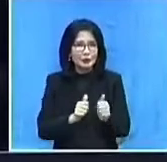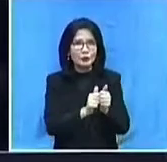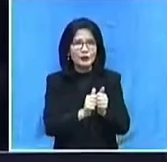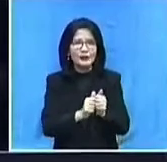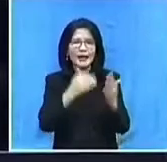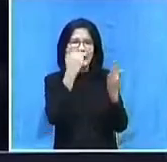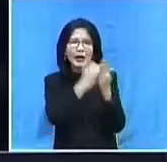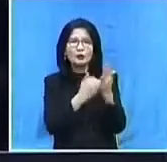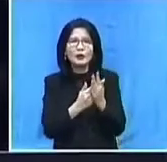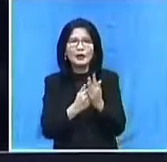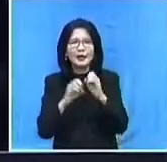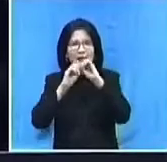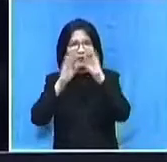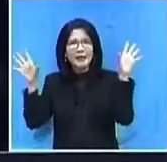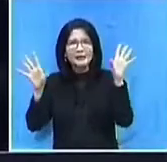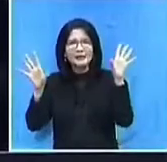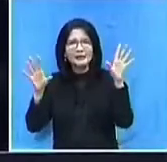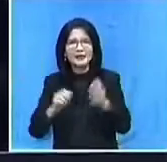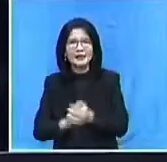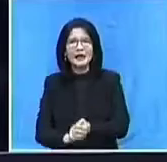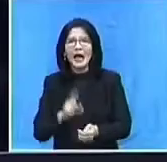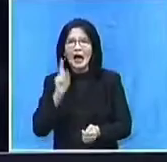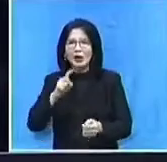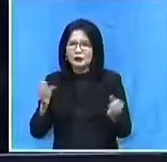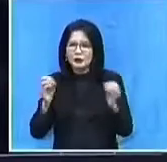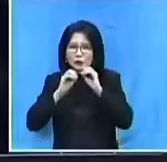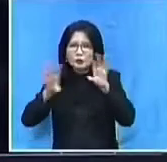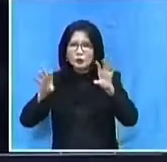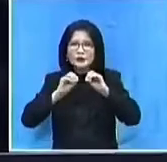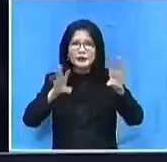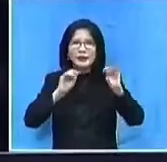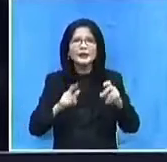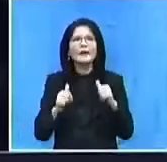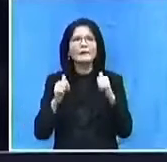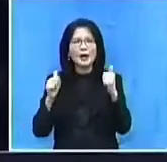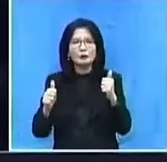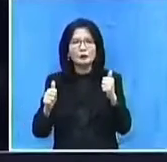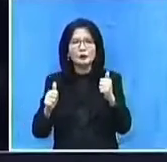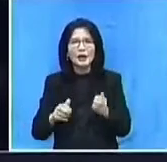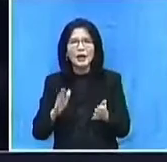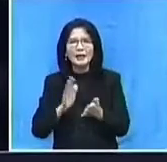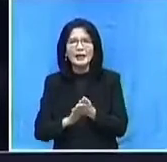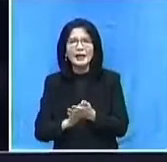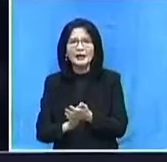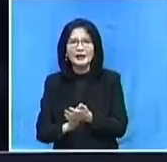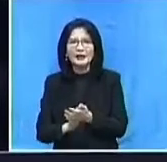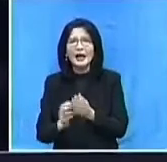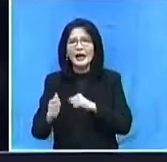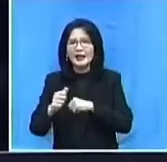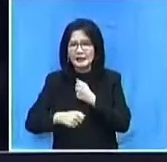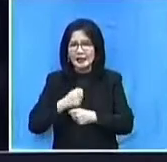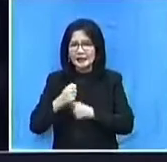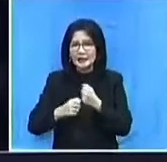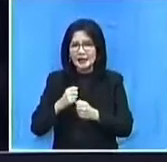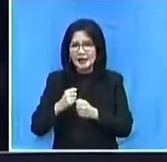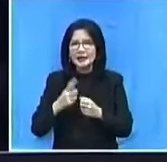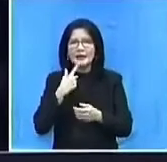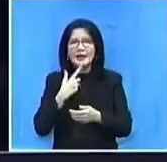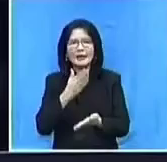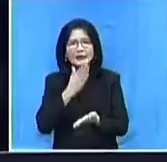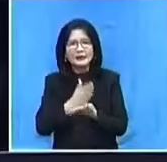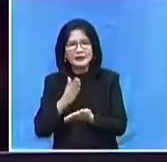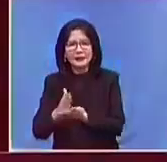jelas berkesinambungan disosialisasikan dengan baik serta dilaksanakan secara disiplin